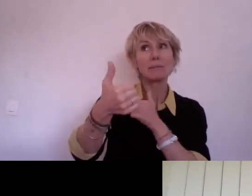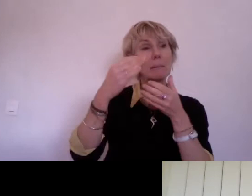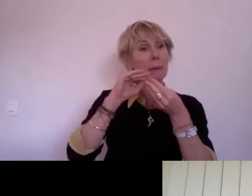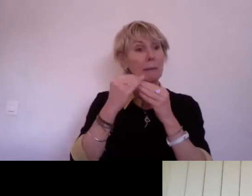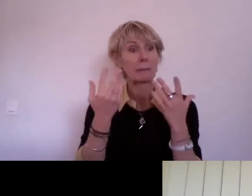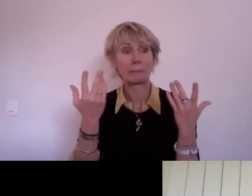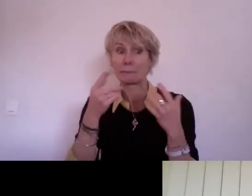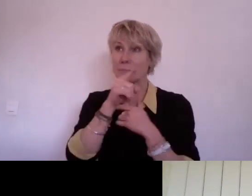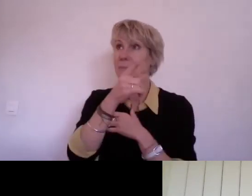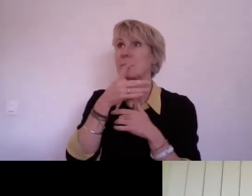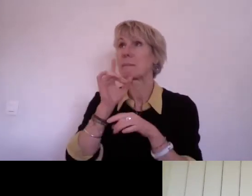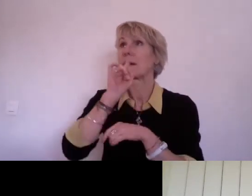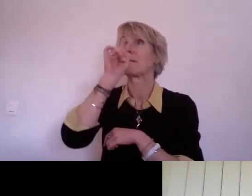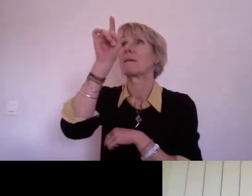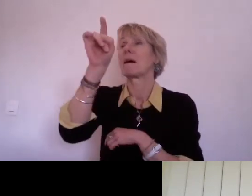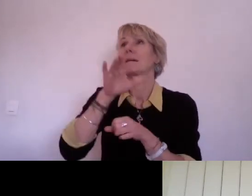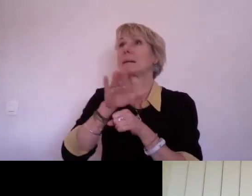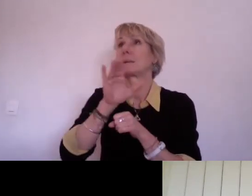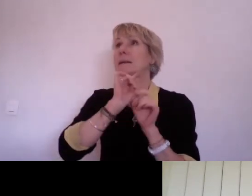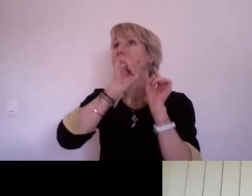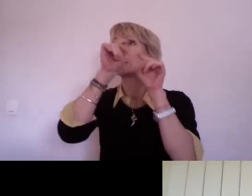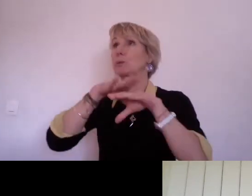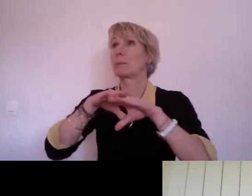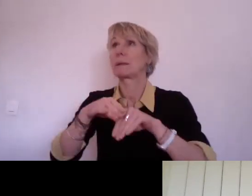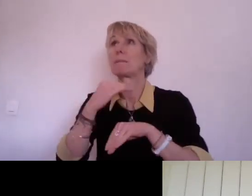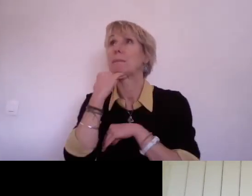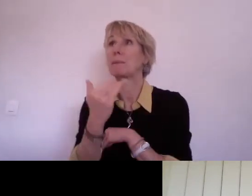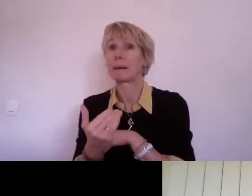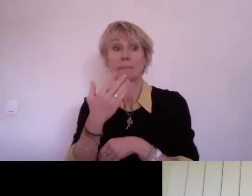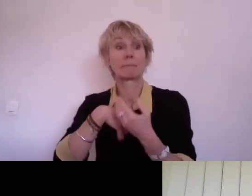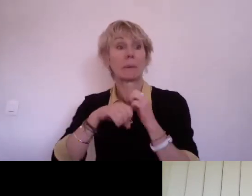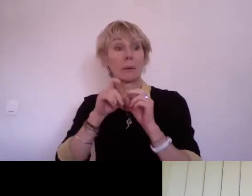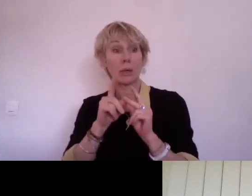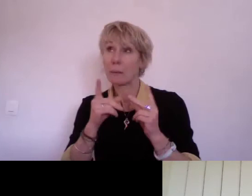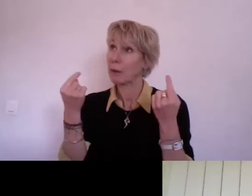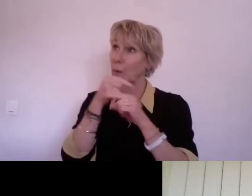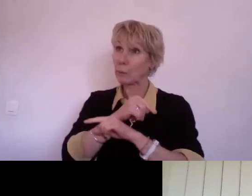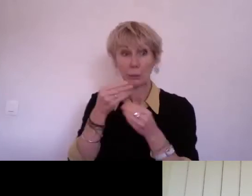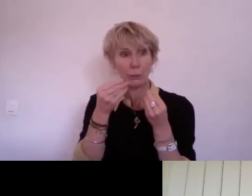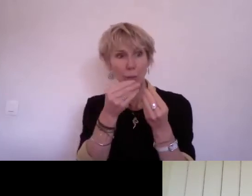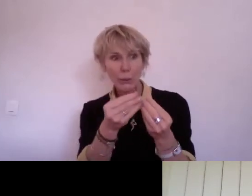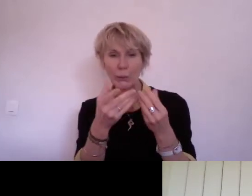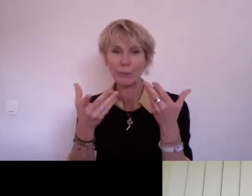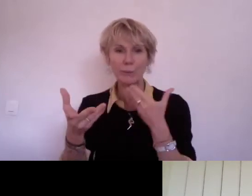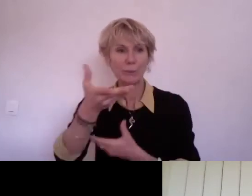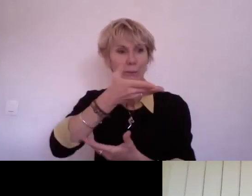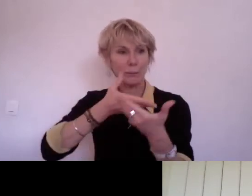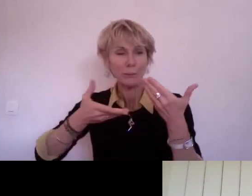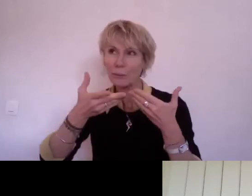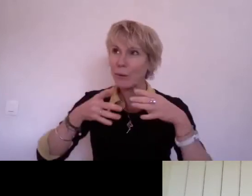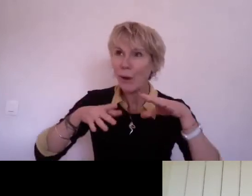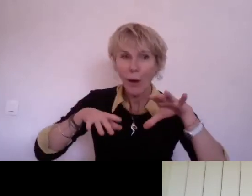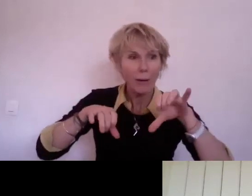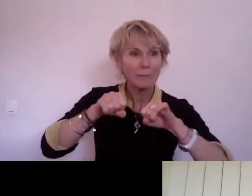peuvent pas se déplacer, mais on peut aussi redonner, et on l'a vu, donc l'envie, le